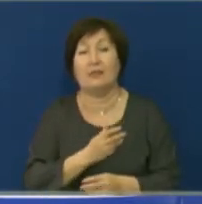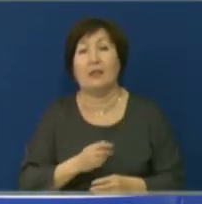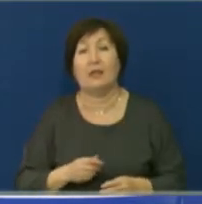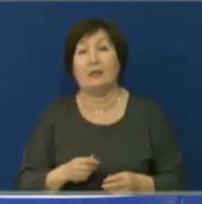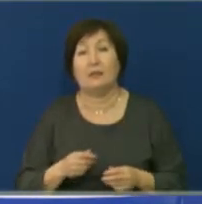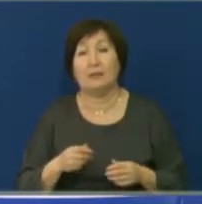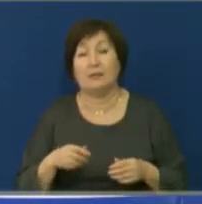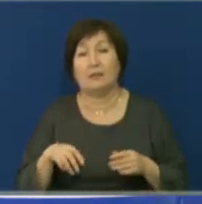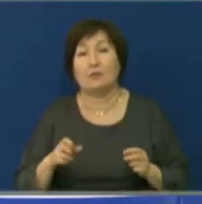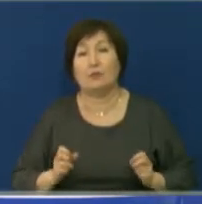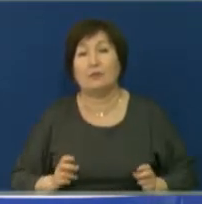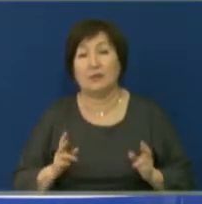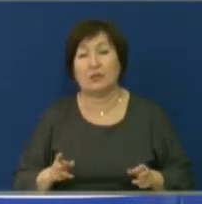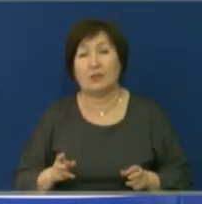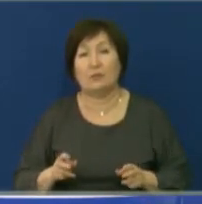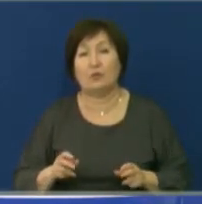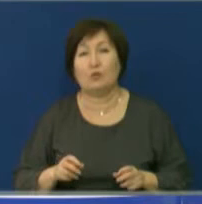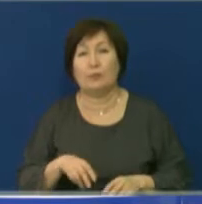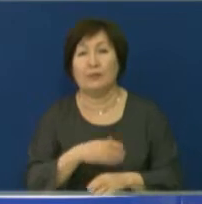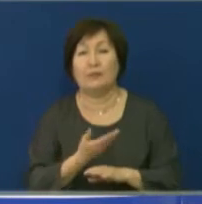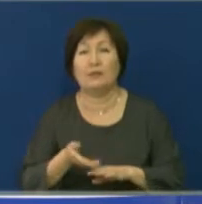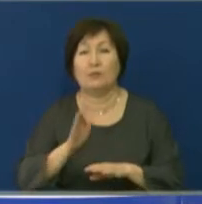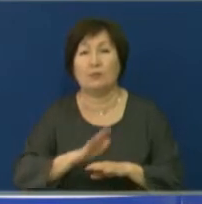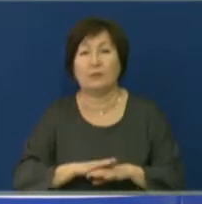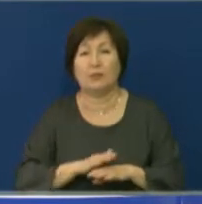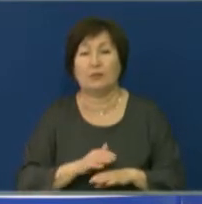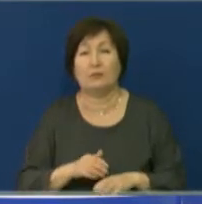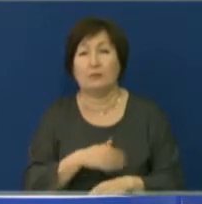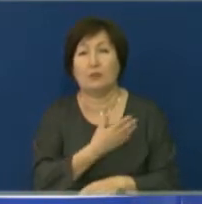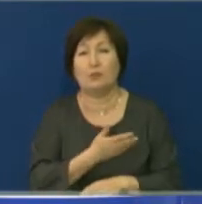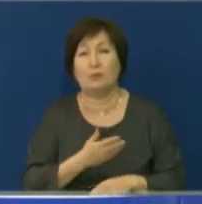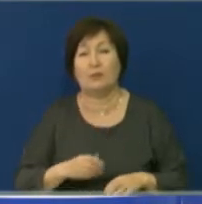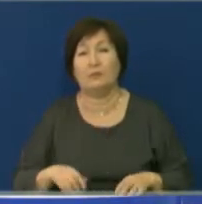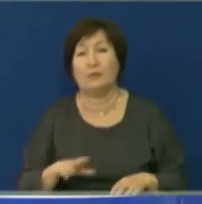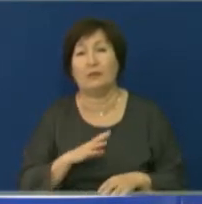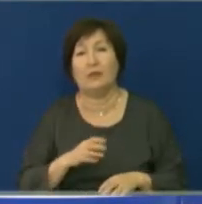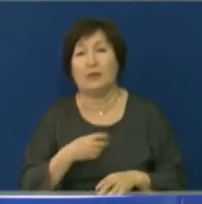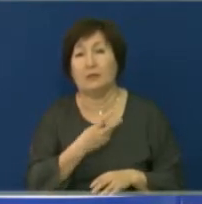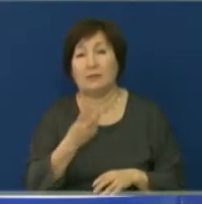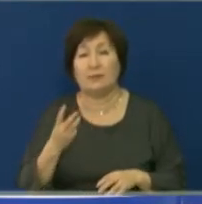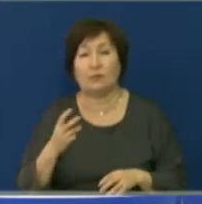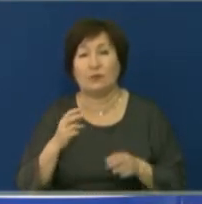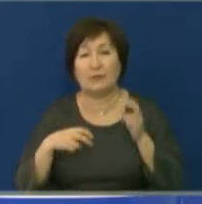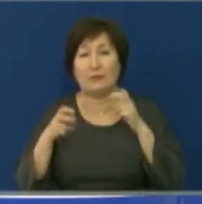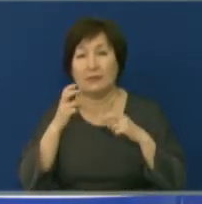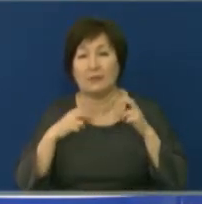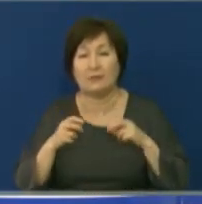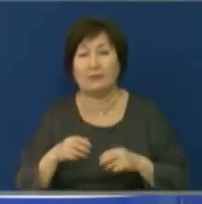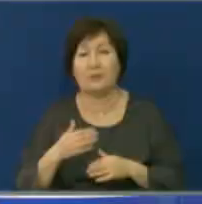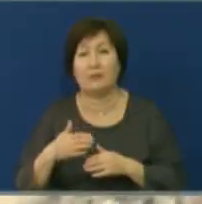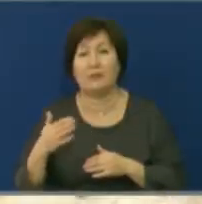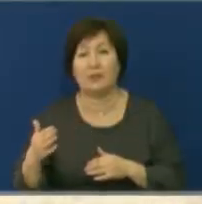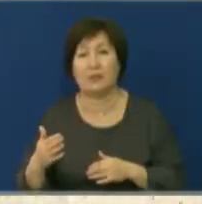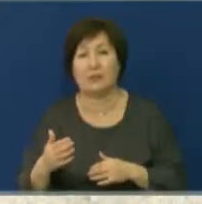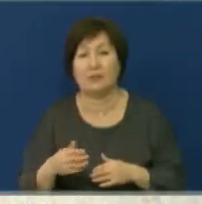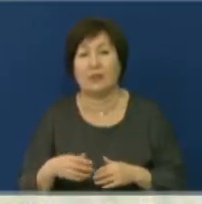преступления не дали установить личность преступника. Не удалось, несмотря на следственные действия, не прекращались. В октябре текущего года